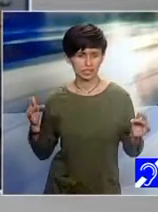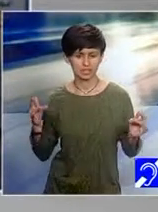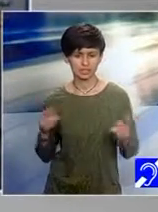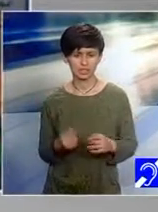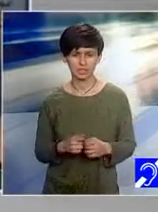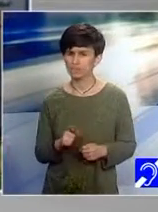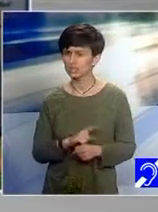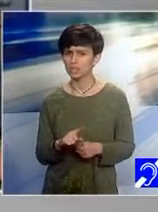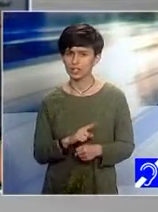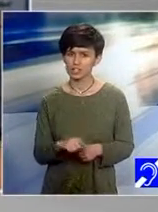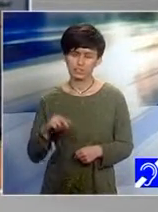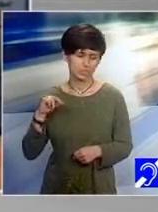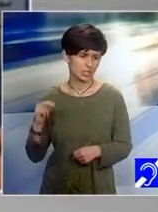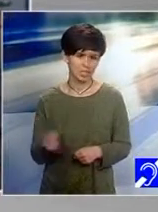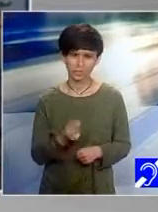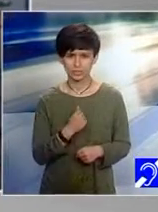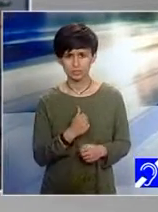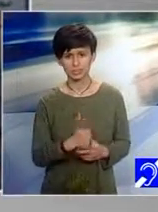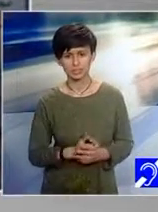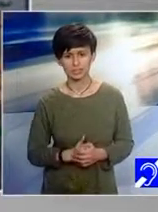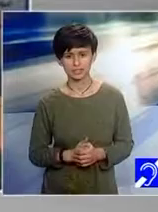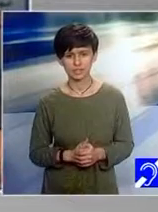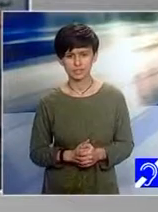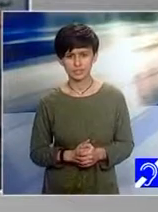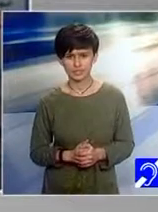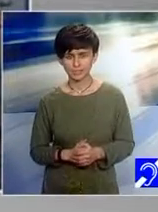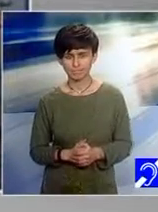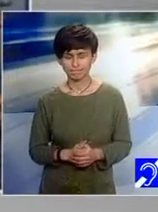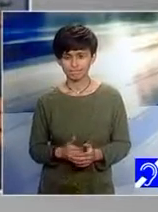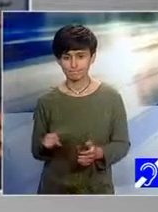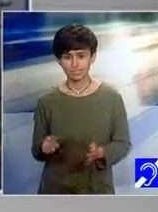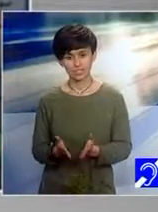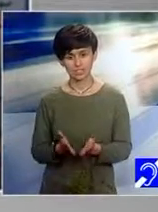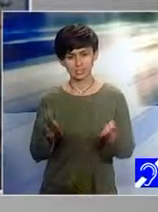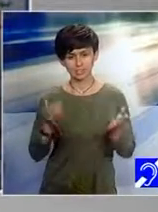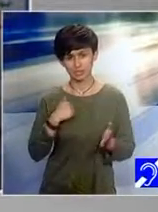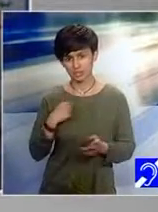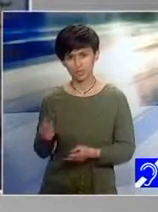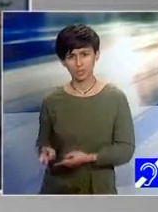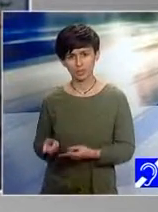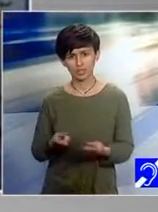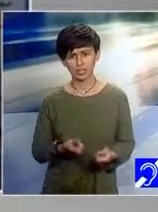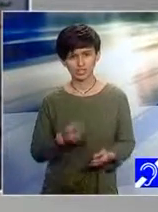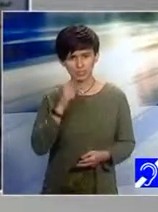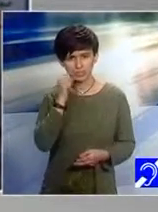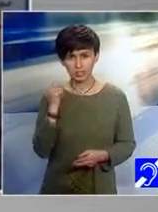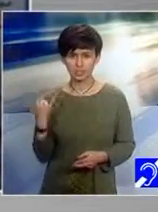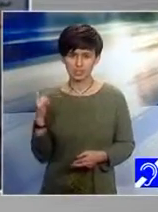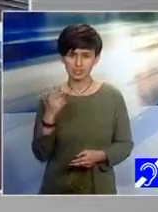niște lucruri total deosebite. Toate acestea pe 12 iunie. Cu ocazia asta invit lumea să vină să-l asta vadă. Asta când anume se va